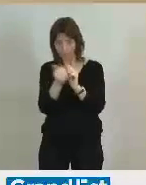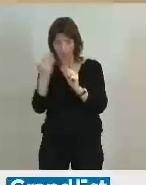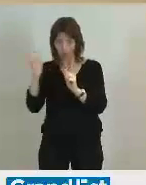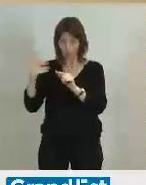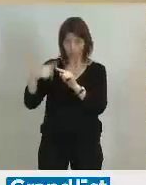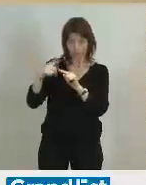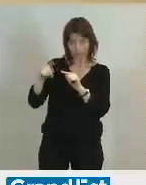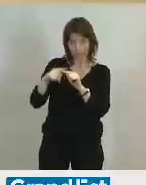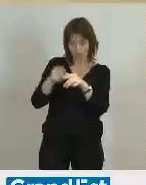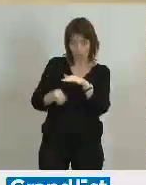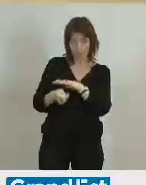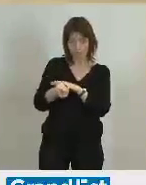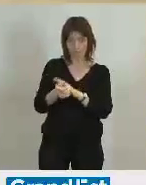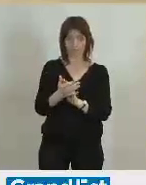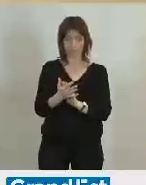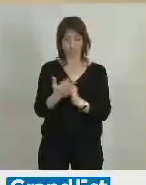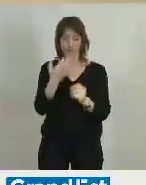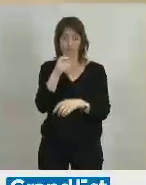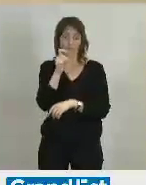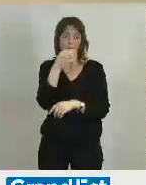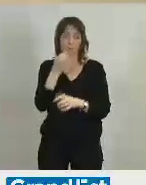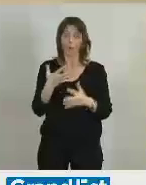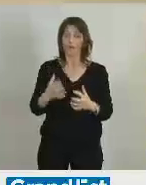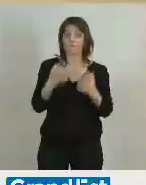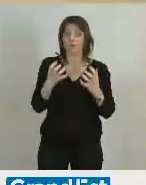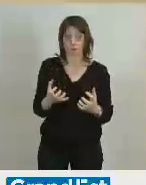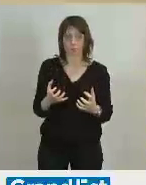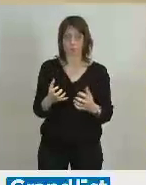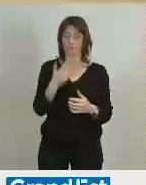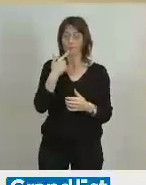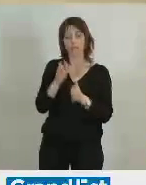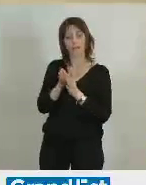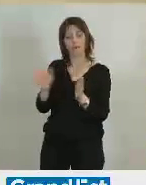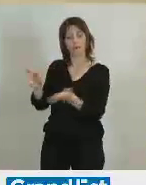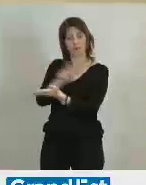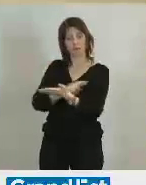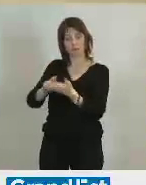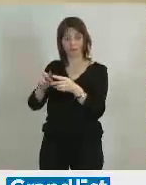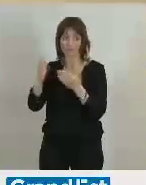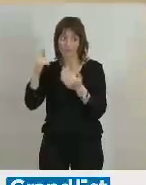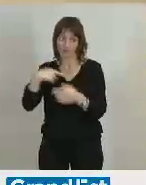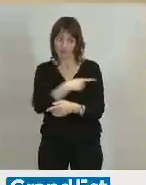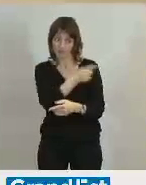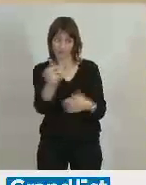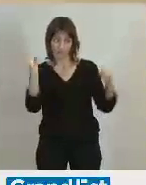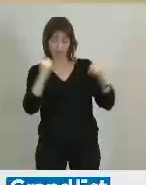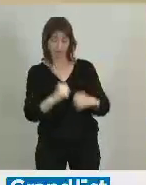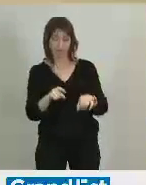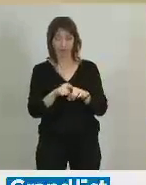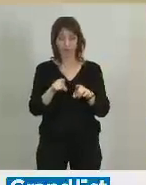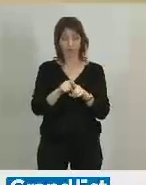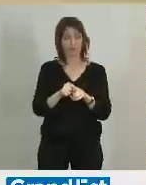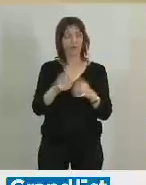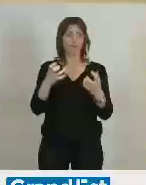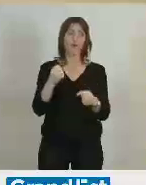nature. J'ai parlé volonté. Notre volonté, celle de la majorité régionale, mais que je souhaite faire partager à tous nos collègues, est de donner l'occasion à tous de